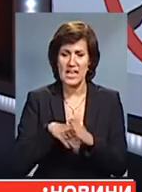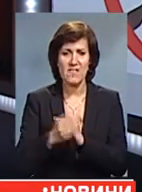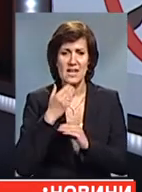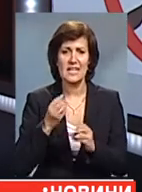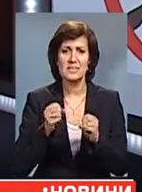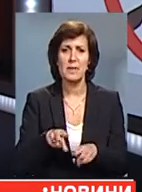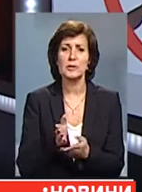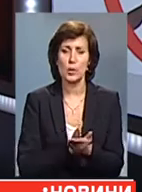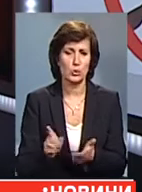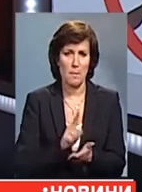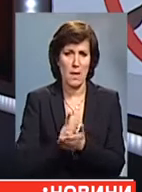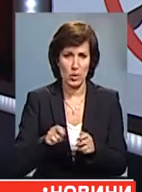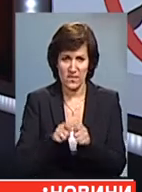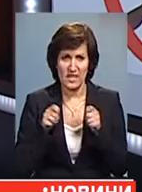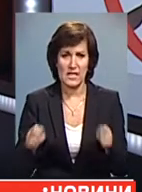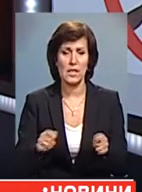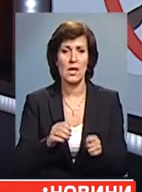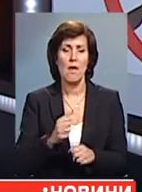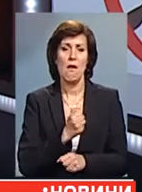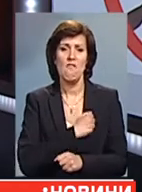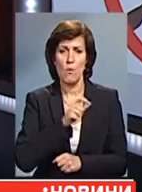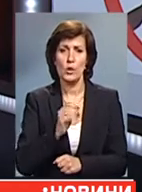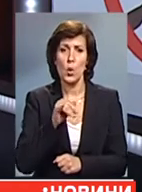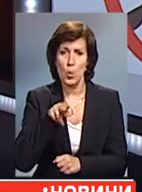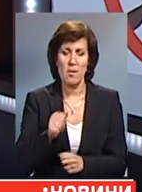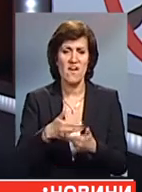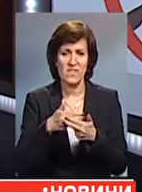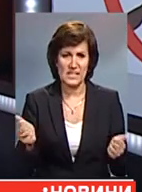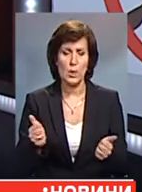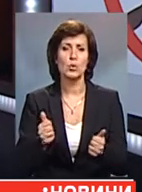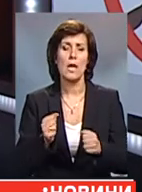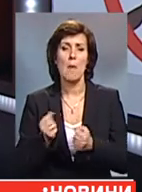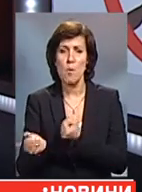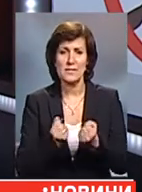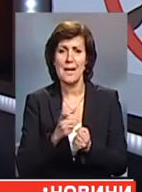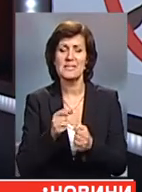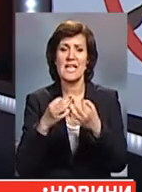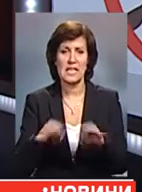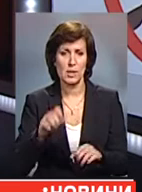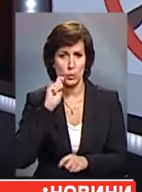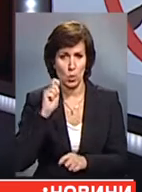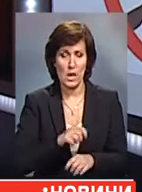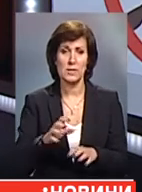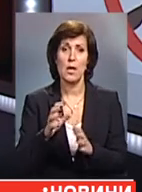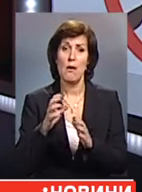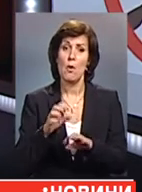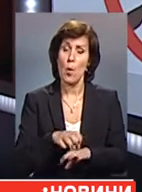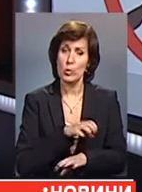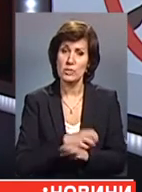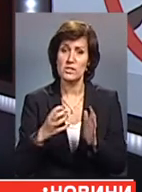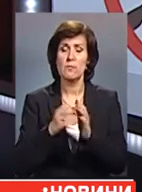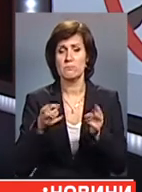спецслужб мають відкрити. Воїни УПА визнаються борцями за незалежність України. Комуністичні символи можуть залишитися в музеях,